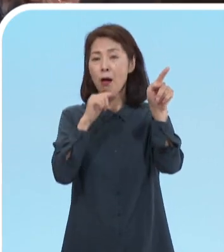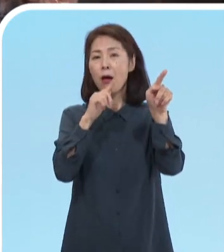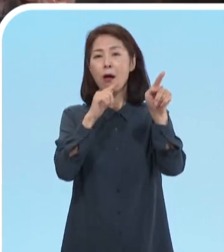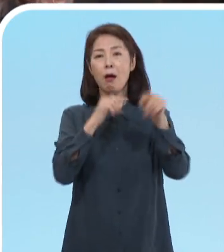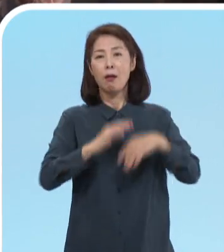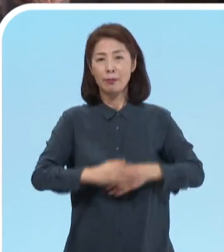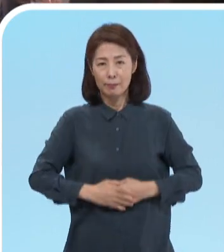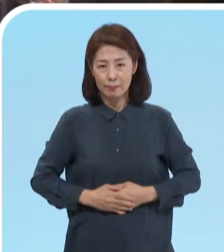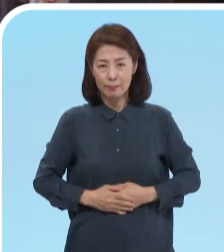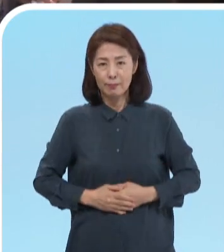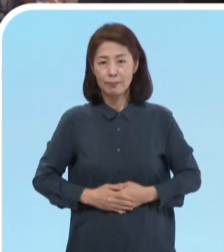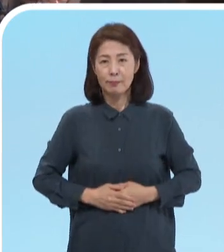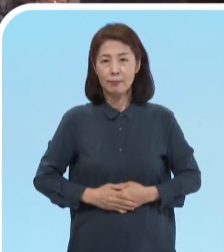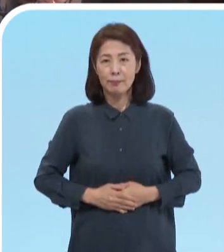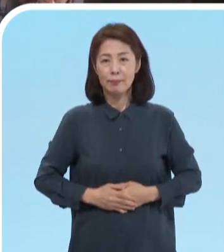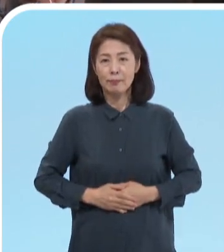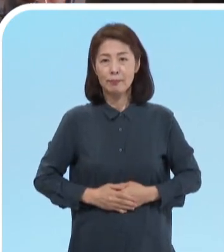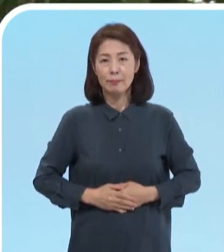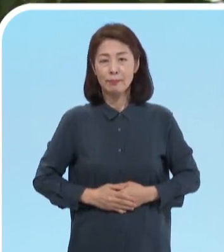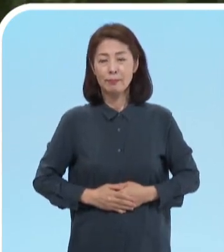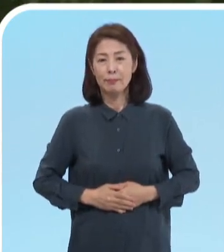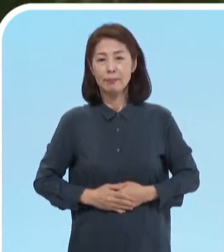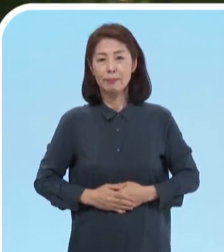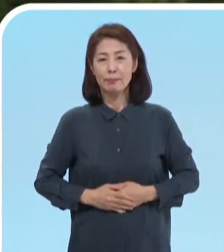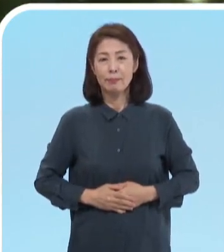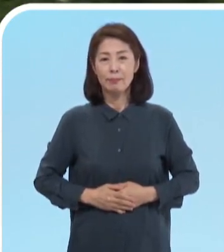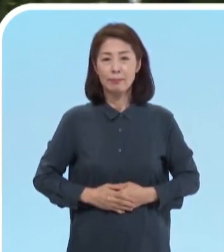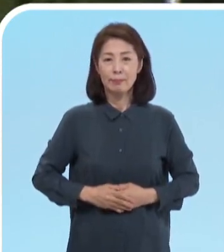そうです、そうです、もう見えるぐらいの距離なんで。